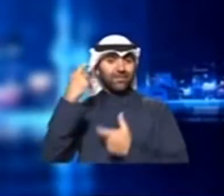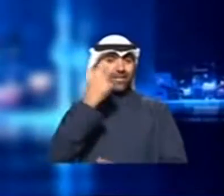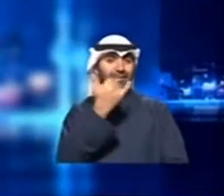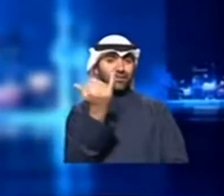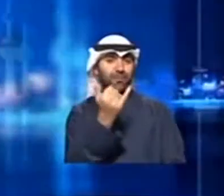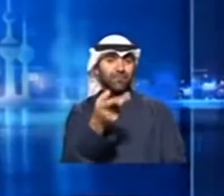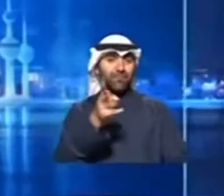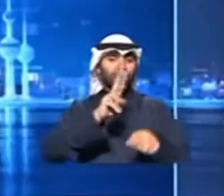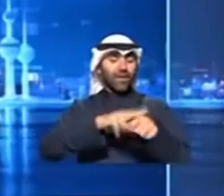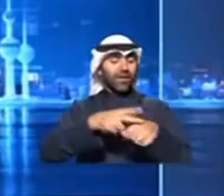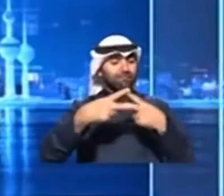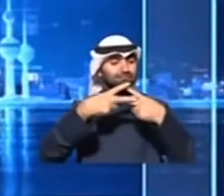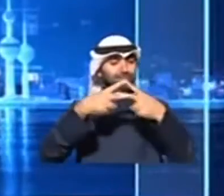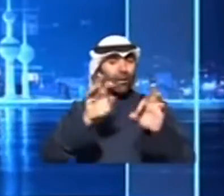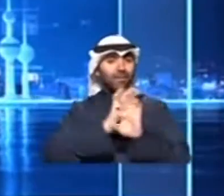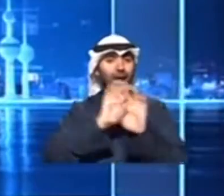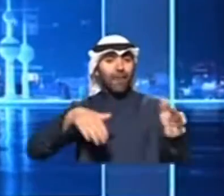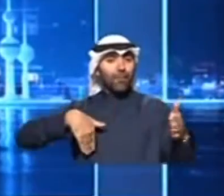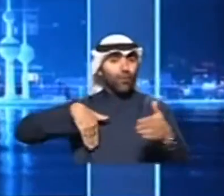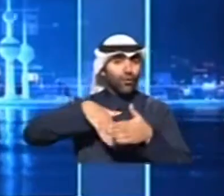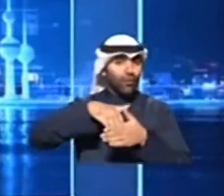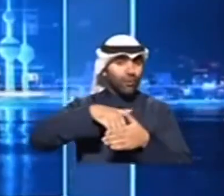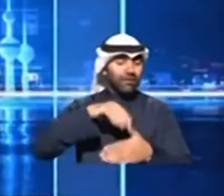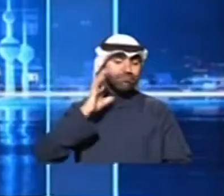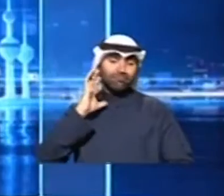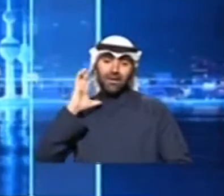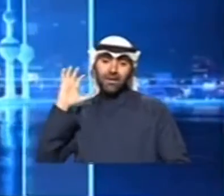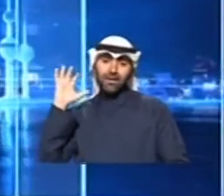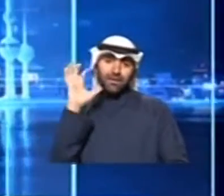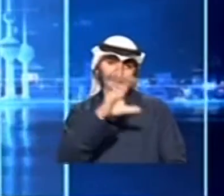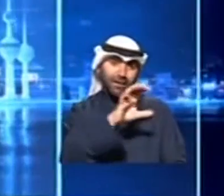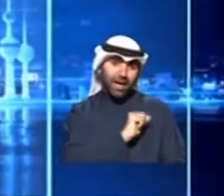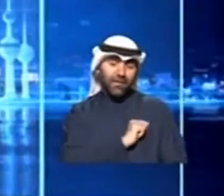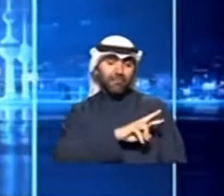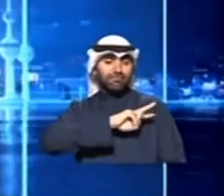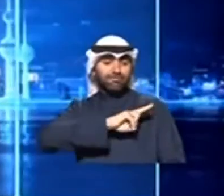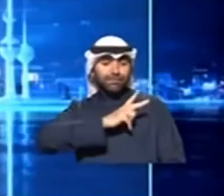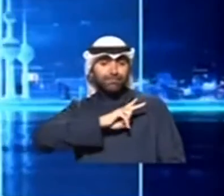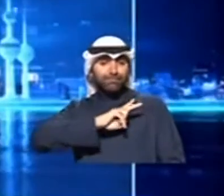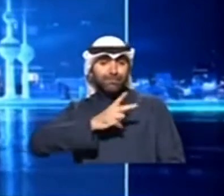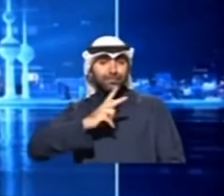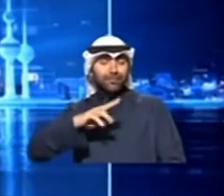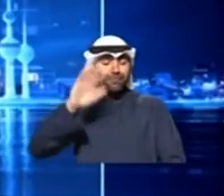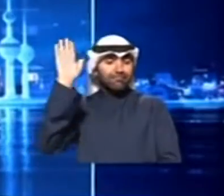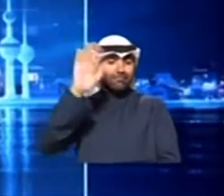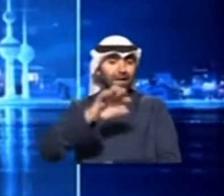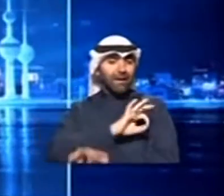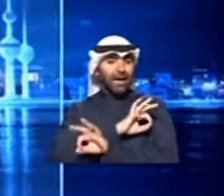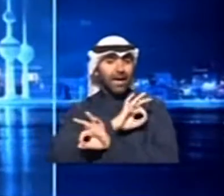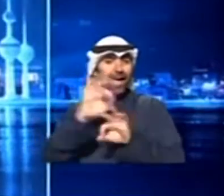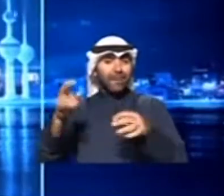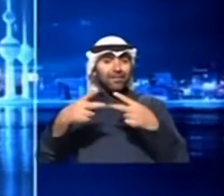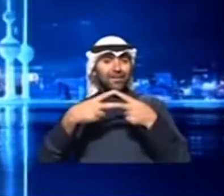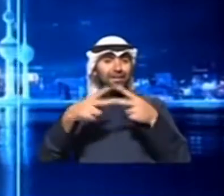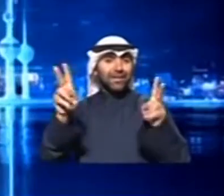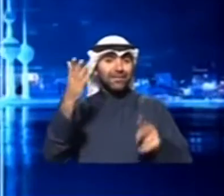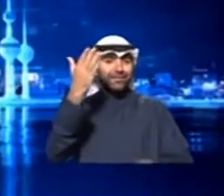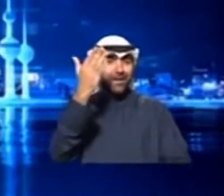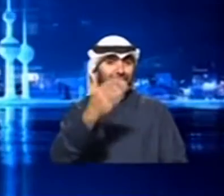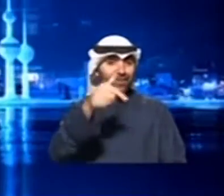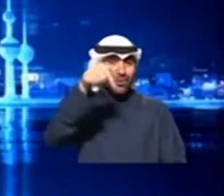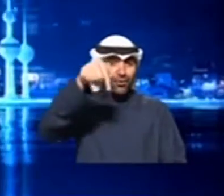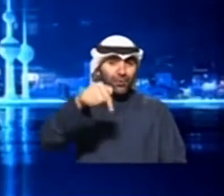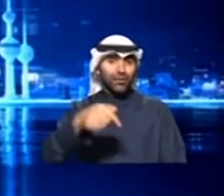القدم والألعاب المائية والرماية وألعاب القوة والمبارزة والفروسية وكرة الطائرة والجمباز والتنس الأرضي وكرة